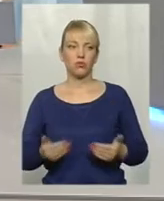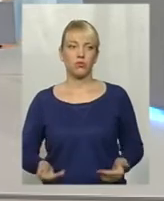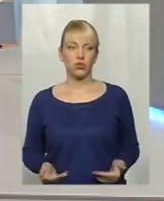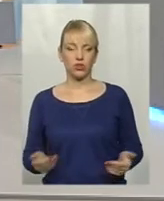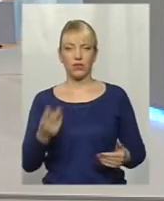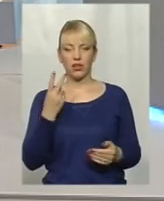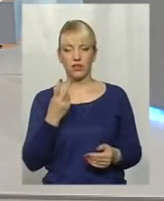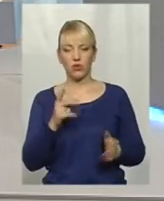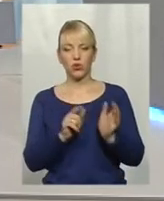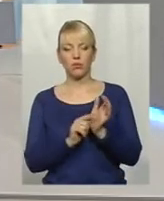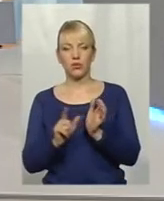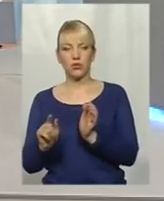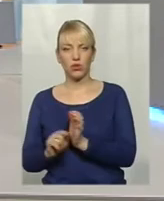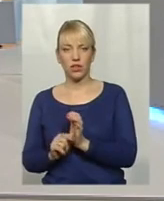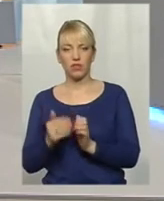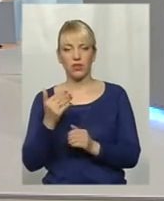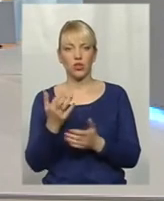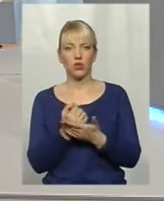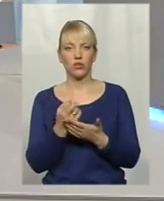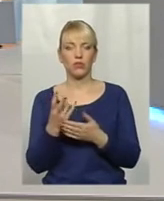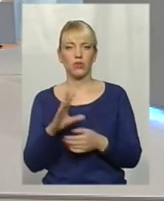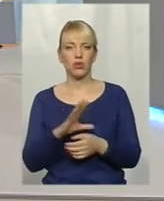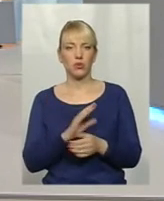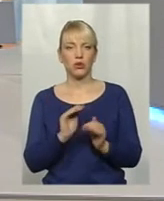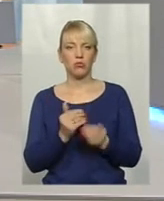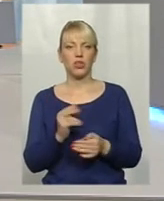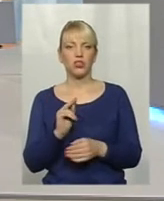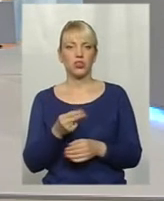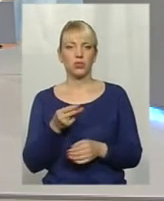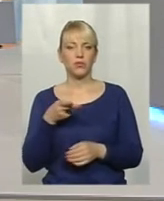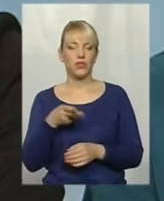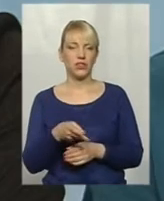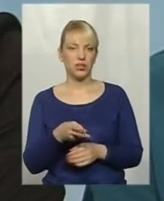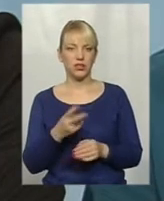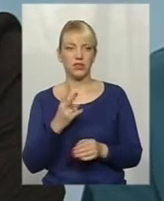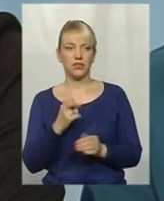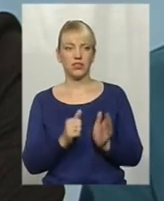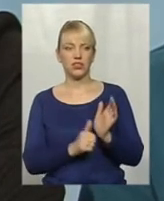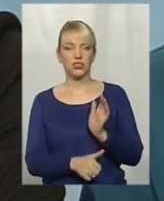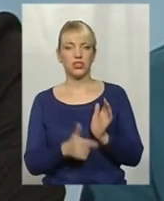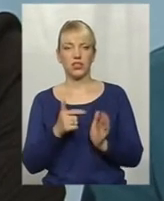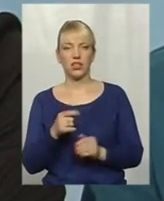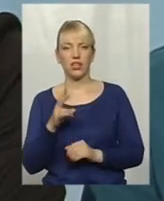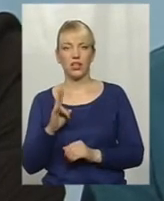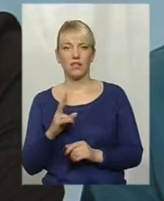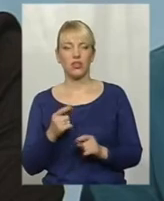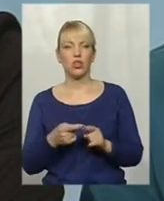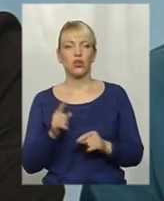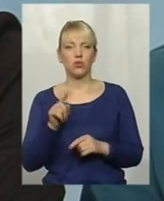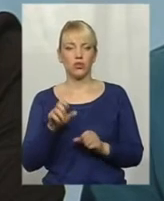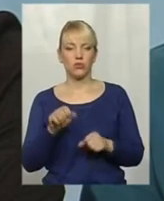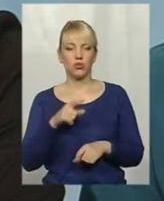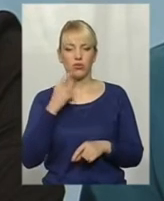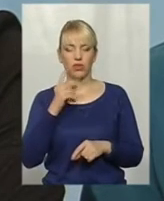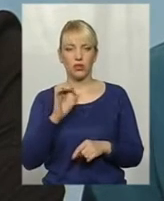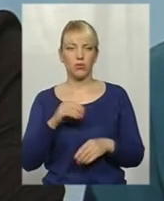двоє пенсіонерів, то їхній дохід має бути менший 2260 гривень. Тоді ми можемо говорити про призначення